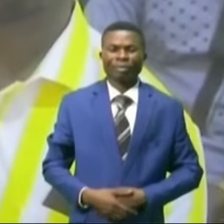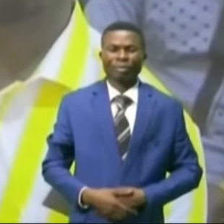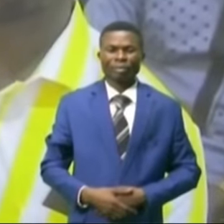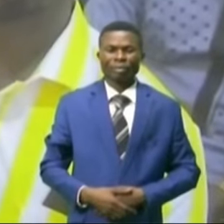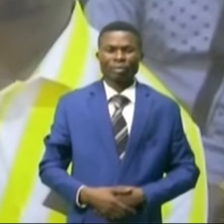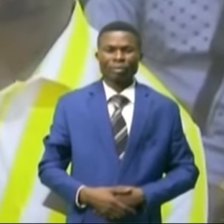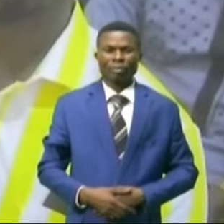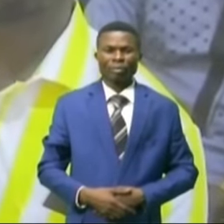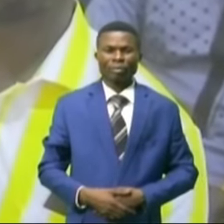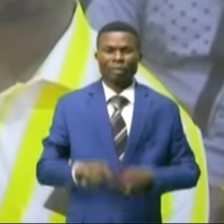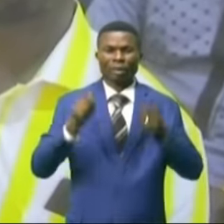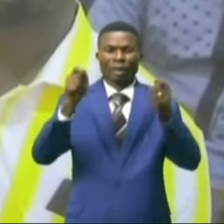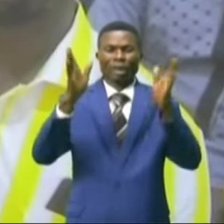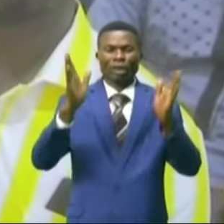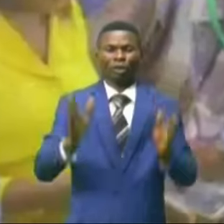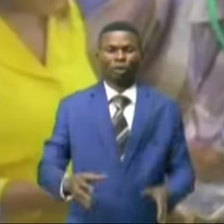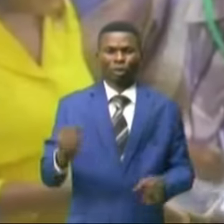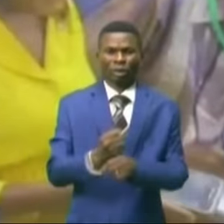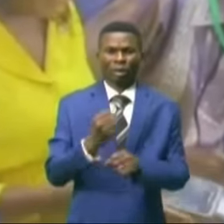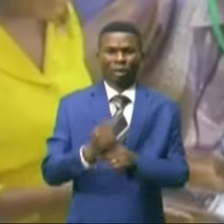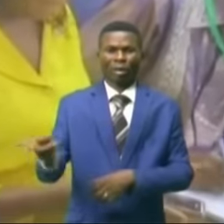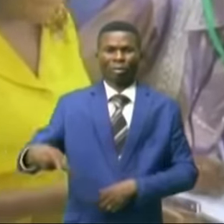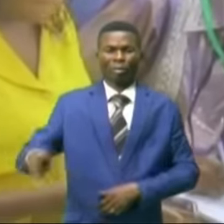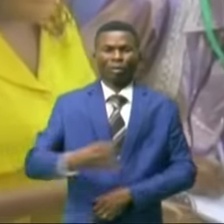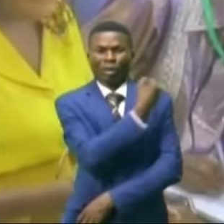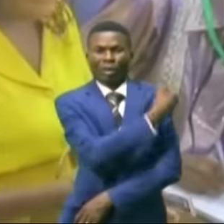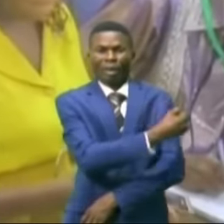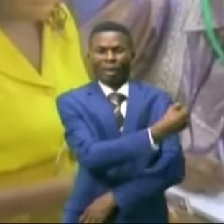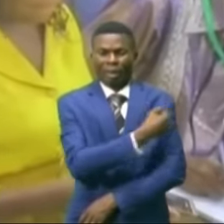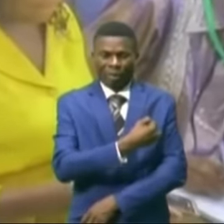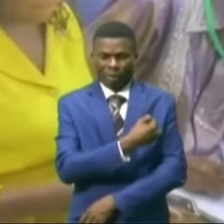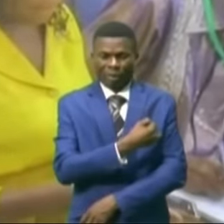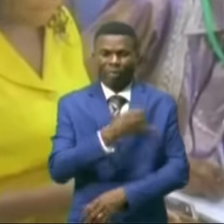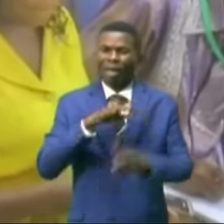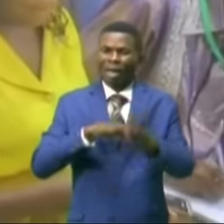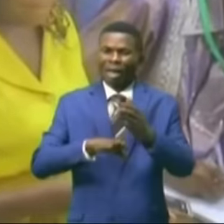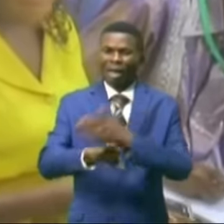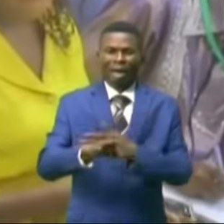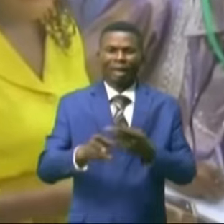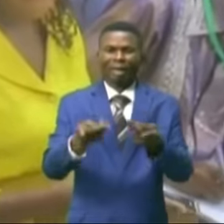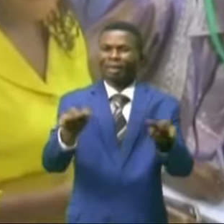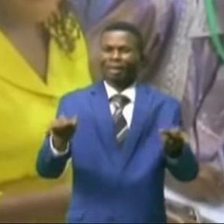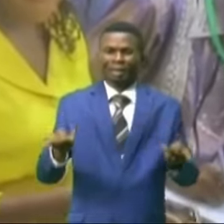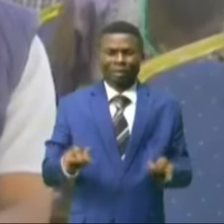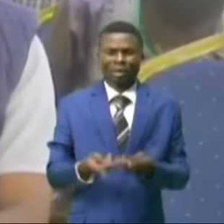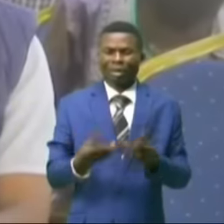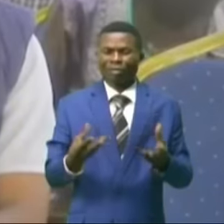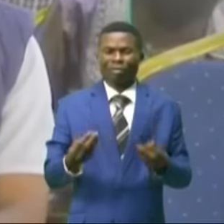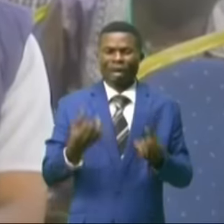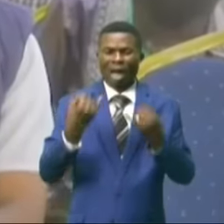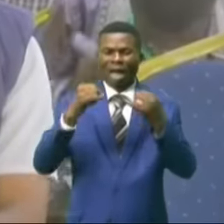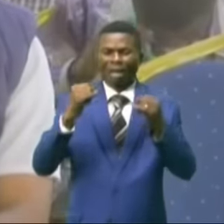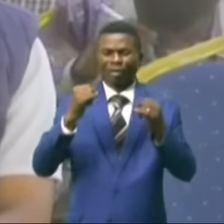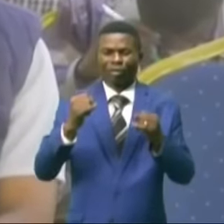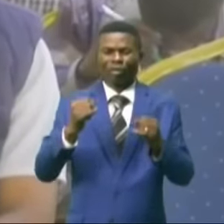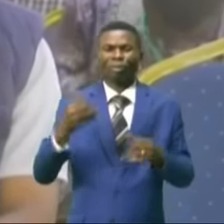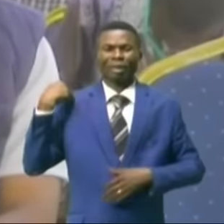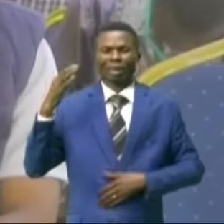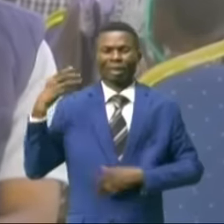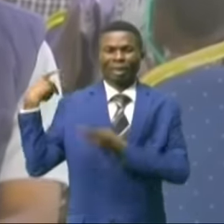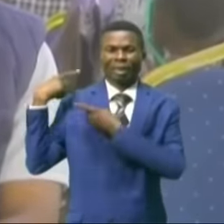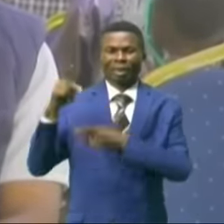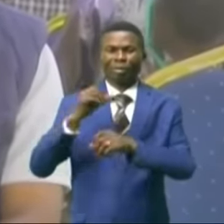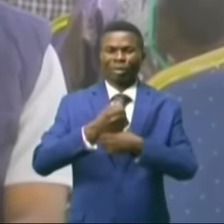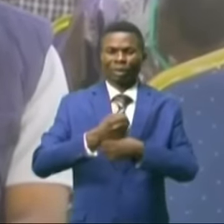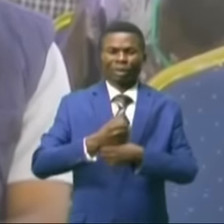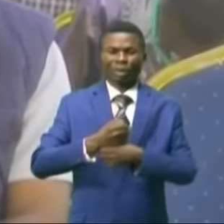Le journaliste évrant en province de l'Ituri accède facilement aux sources d'informations officielles depuis l'instauration